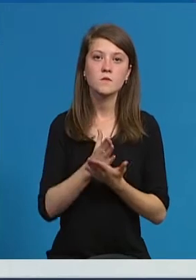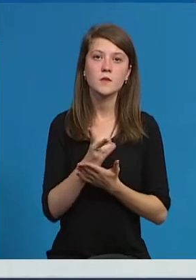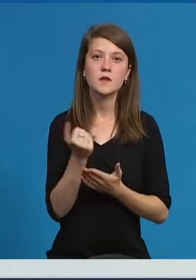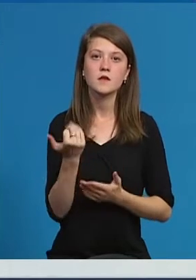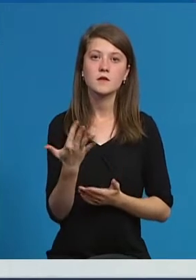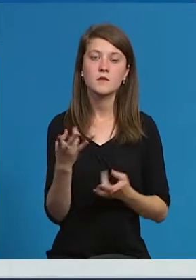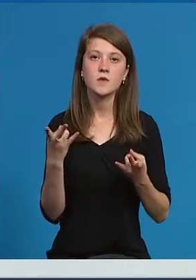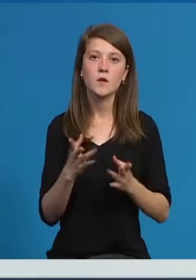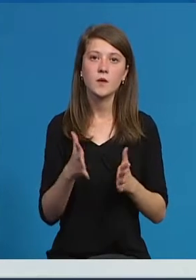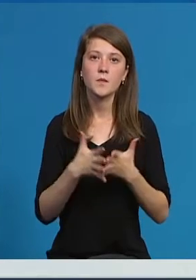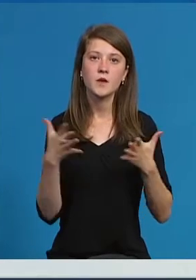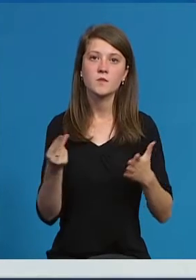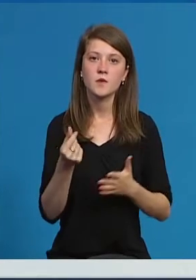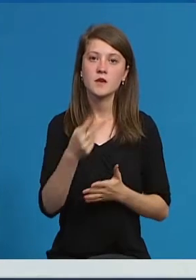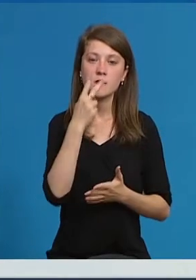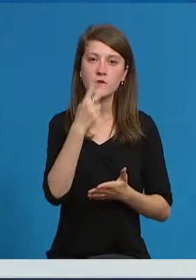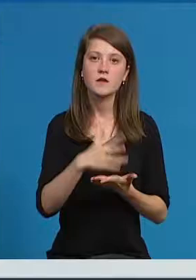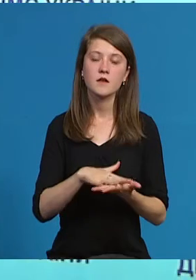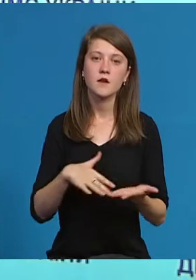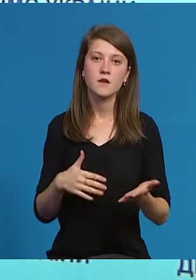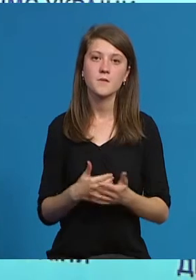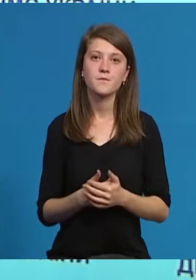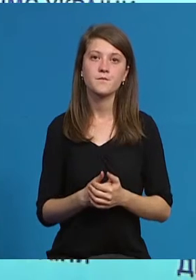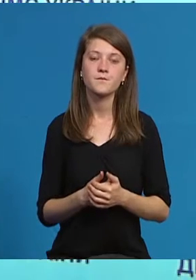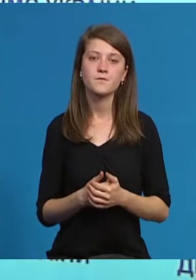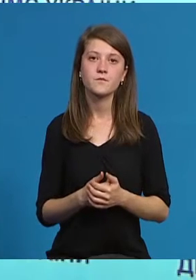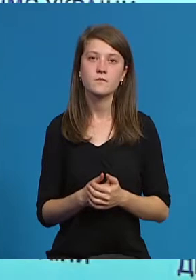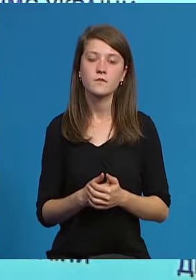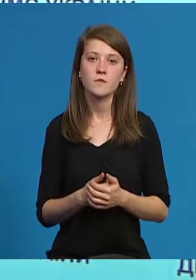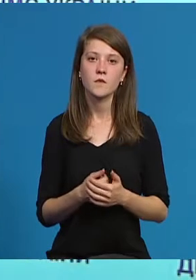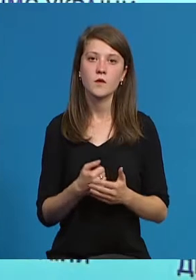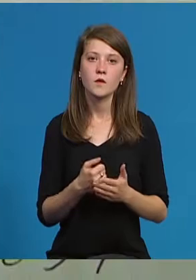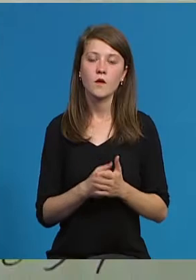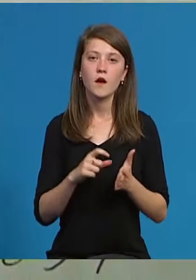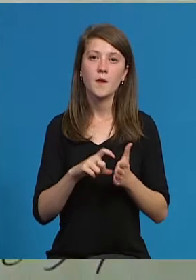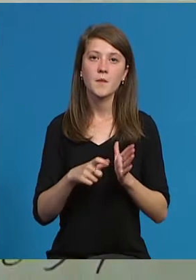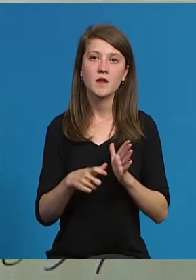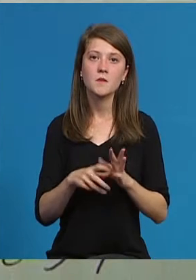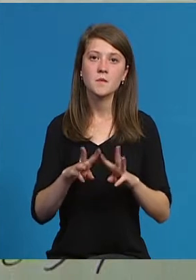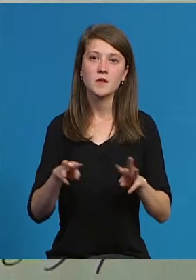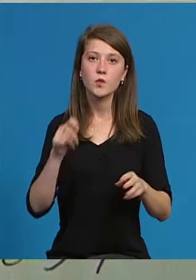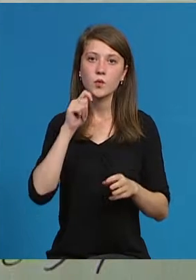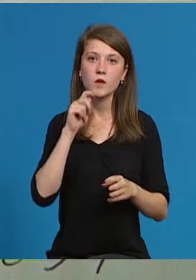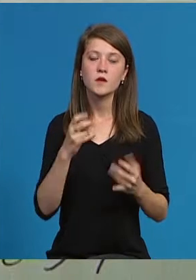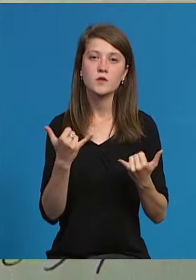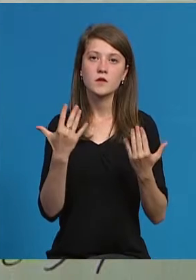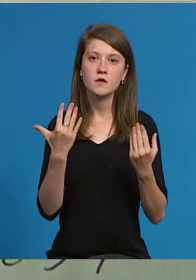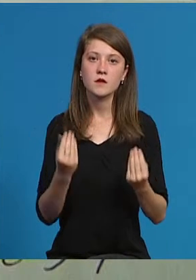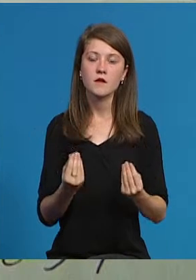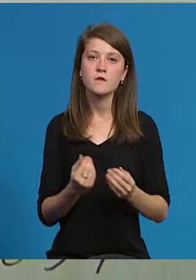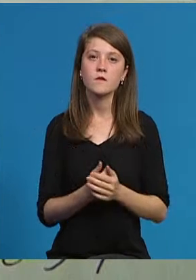Наскільки доведеться платити більше, дивіться далі. Відповідно до постанови Кабінету міністрів України, на сьогоднішній день вартість